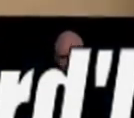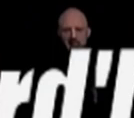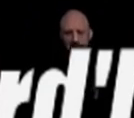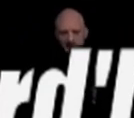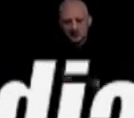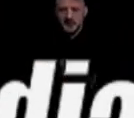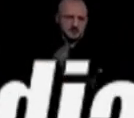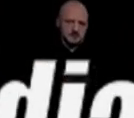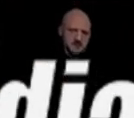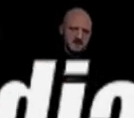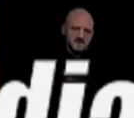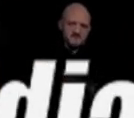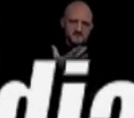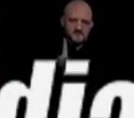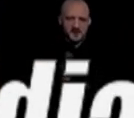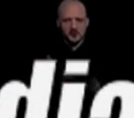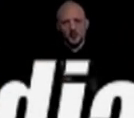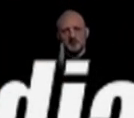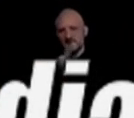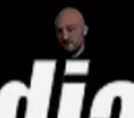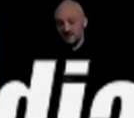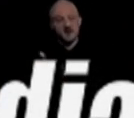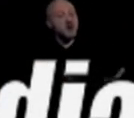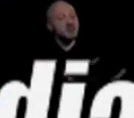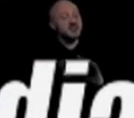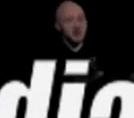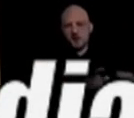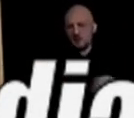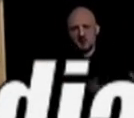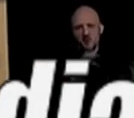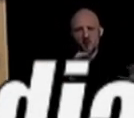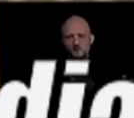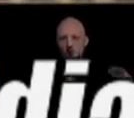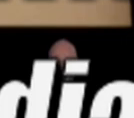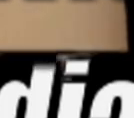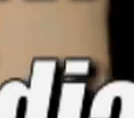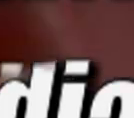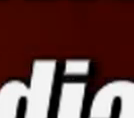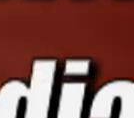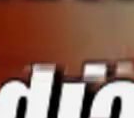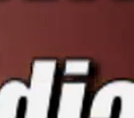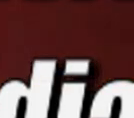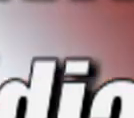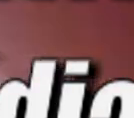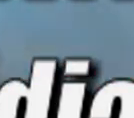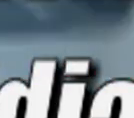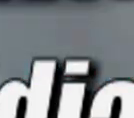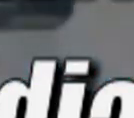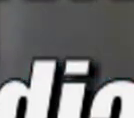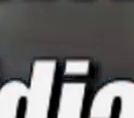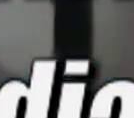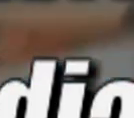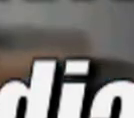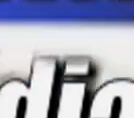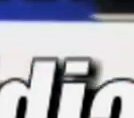fin 2021 vers l'extérieur dans notre pays. Et je veux qu'on commence à ensuite apporter une réponse très claire pour toutes ces difficultés qui font à l'étranger,